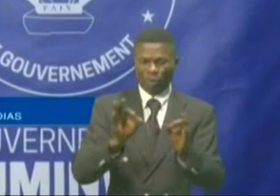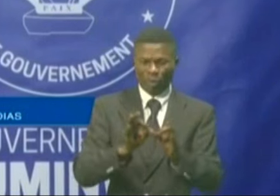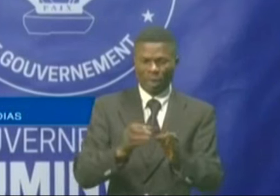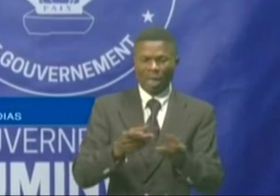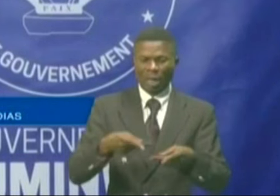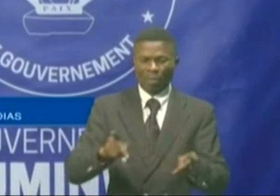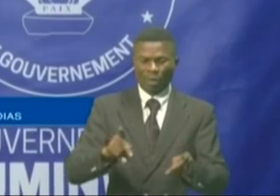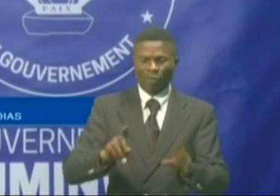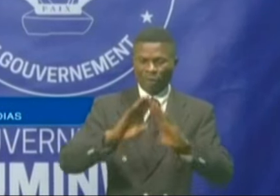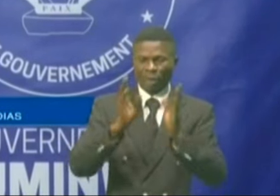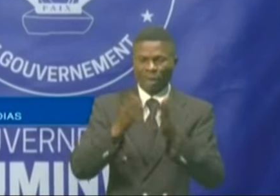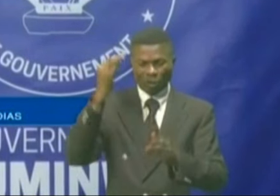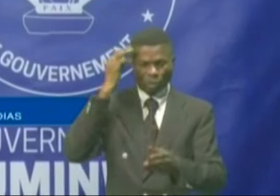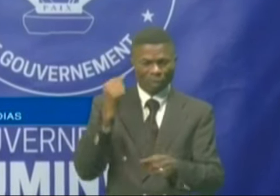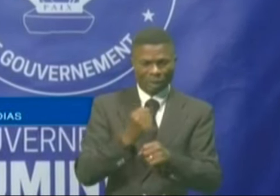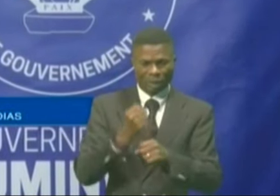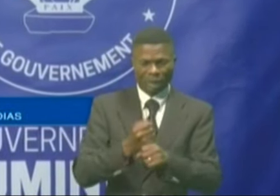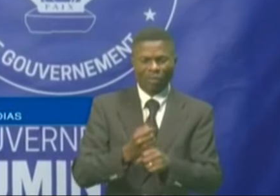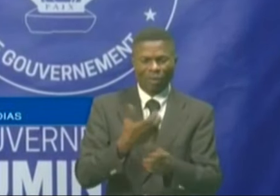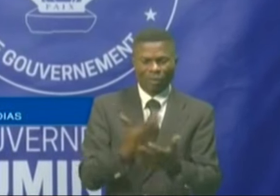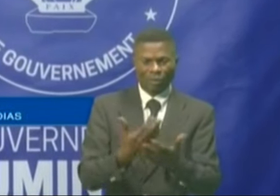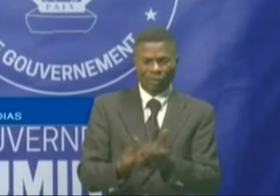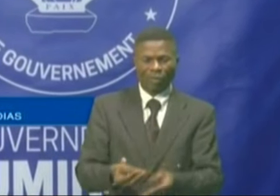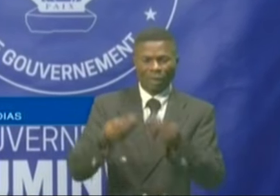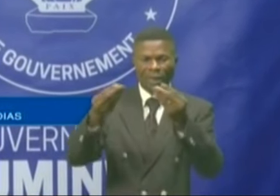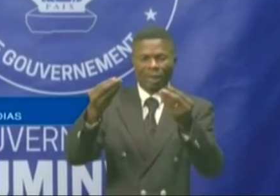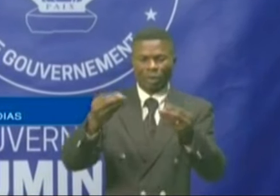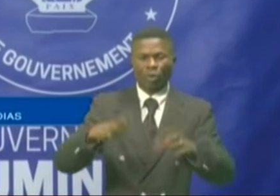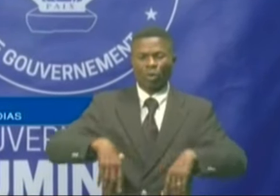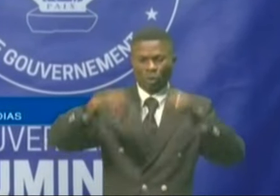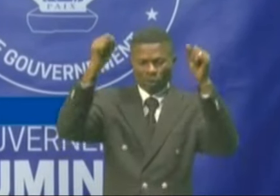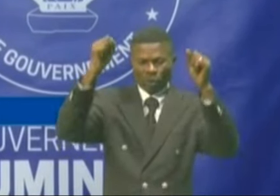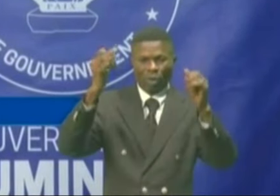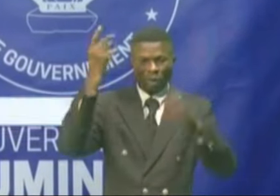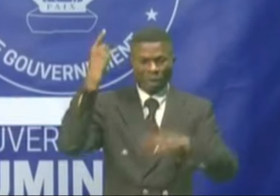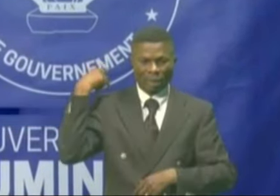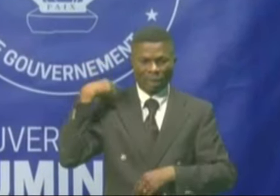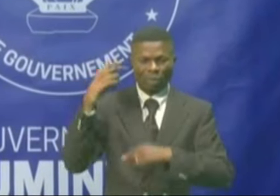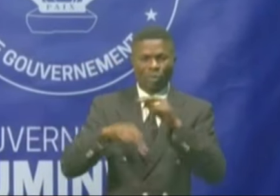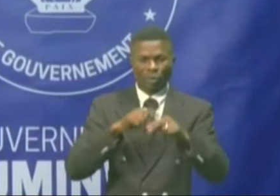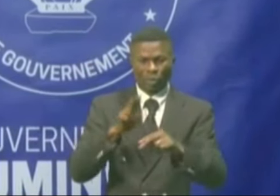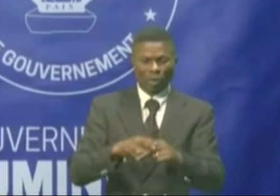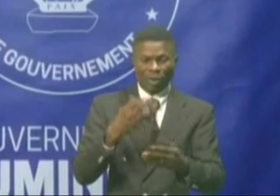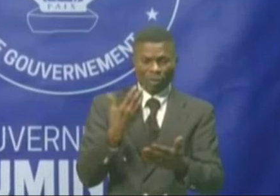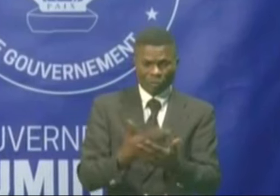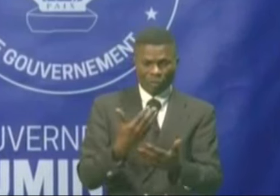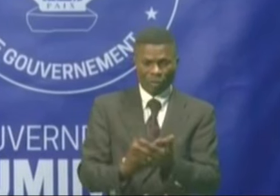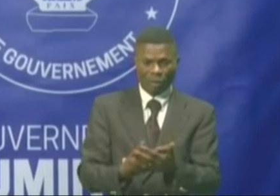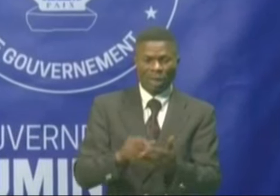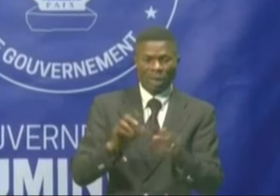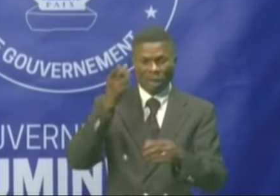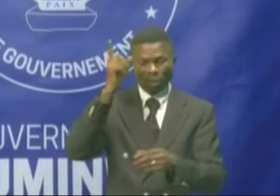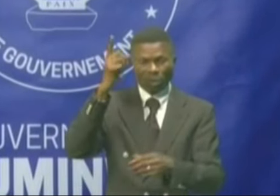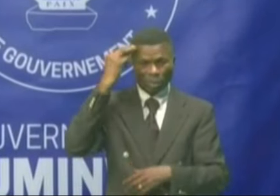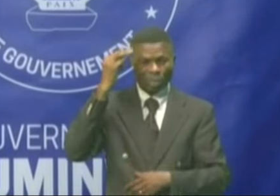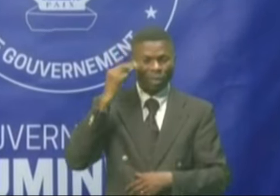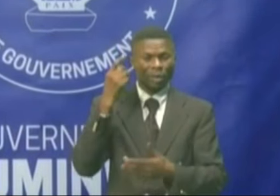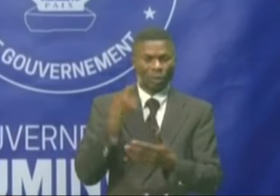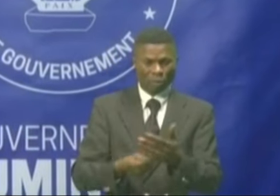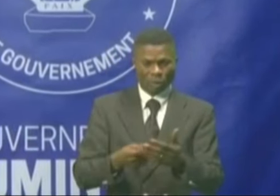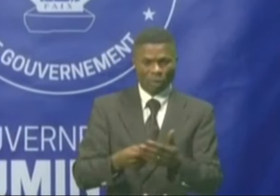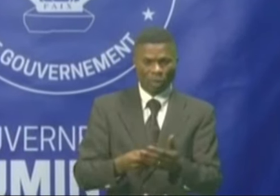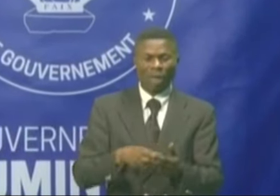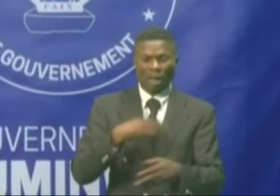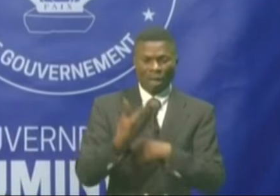gouvernement d'étoffer ses programmes et de les soumettre à l'approbation des députés nationaux. L'urgence pour la première ministre, c'est de nous mettre